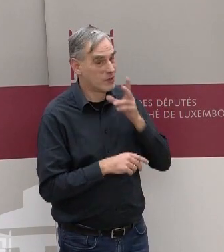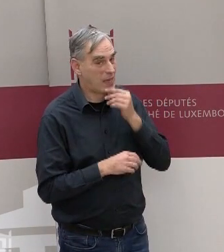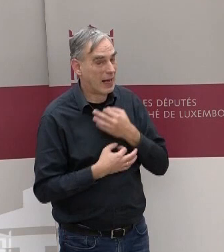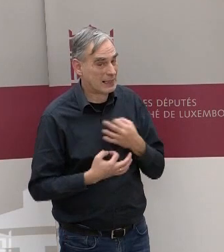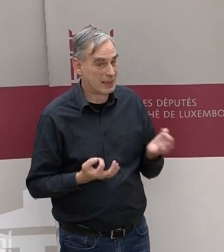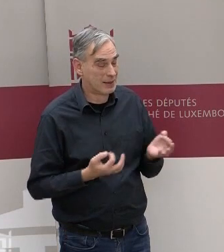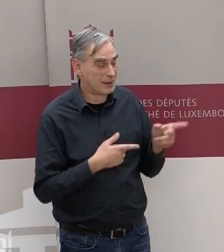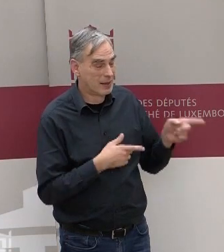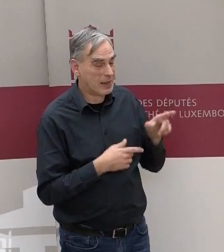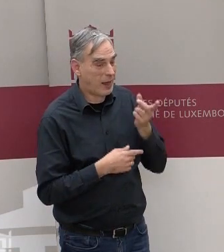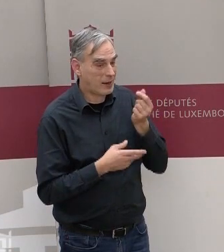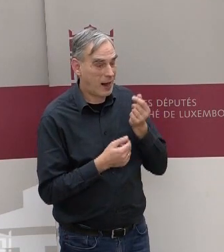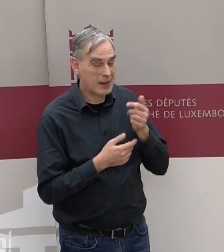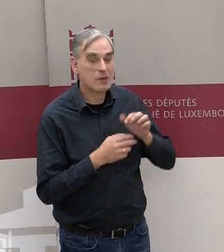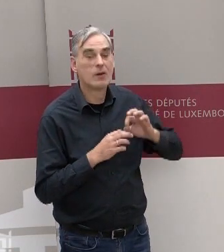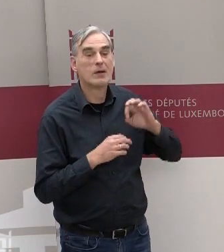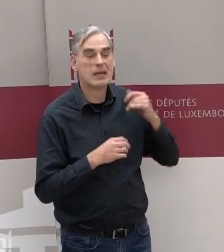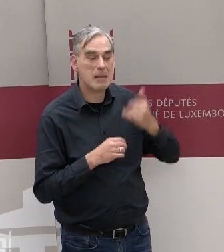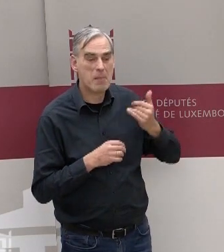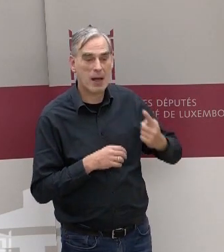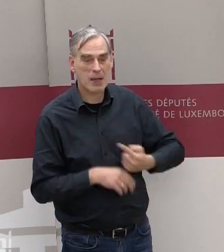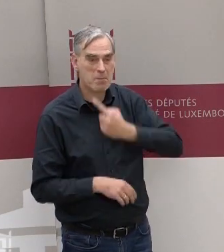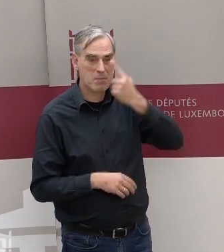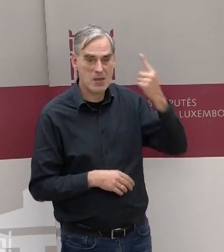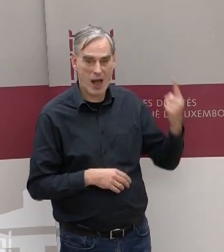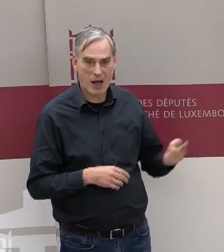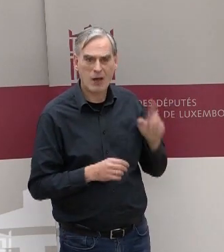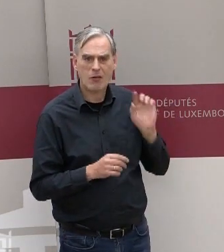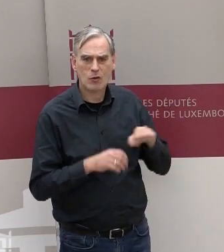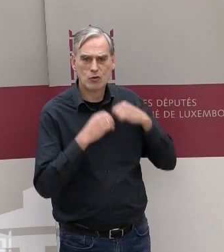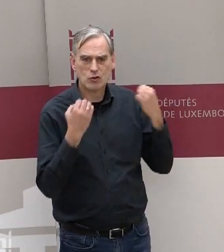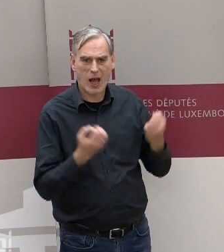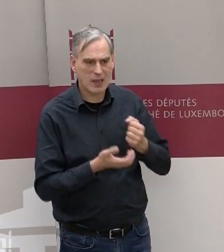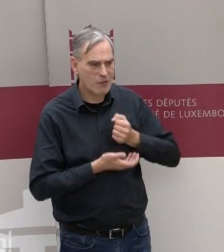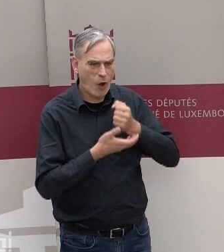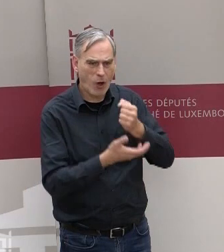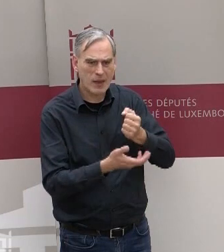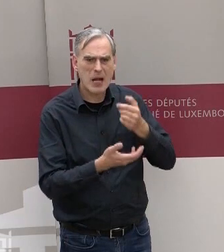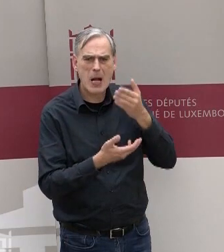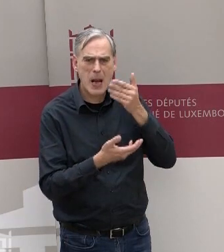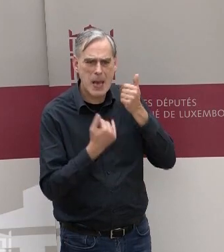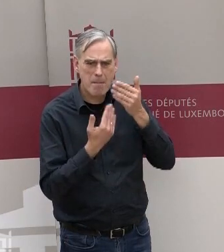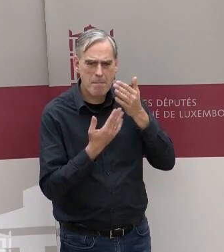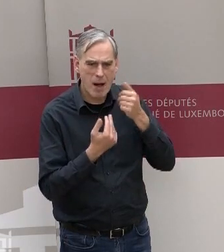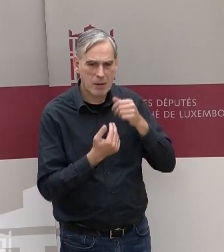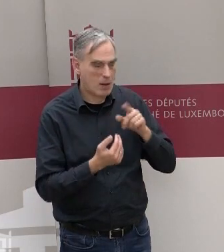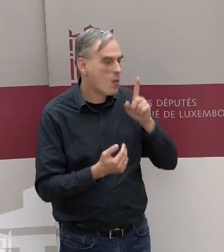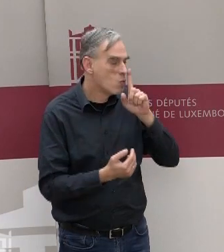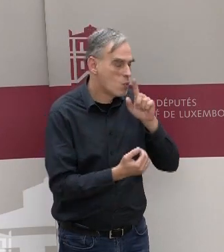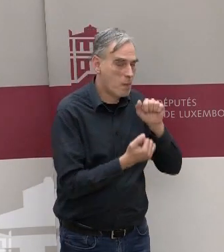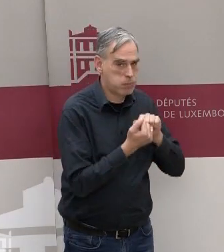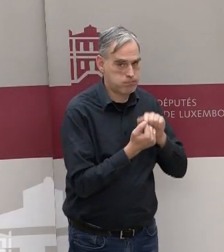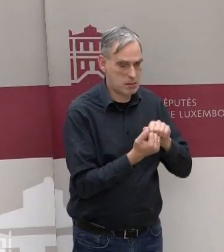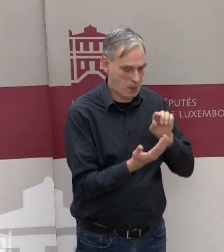sollten an staatlich Fonds, wie zum Beispiel die Klimafonds gehen, nur ein paar Bayern alle Jahre überwiesen gehen. Was viele Leute nämlich nicht